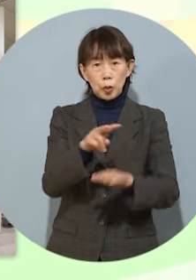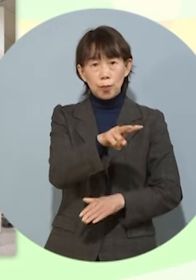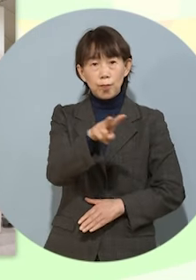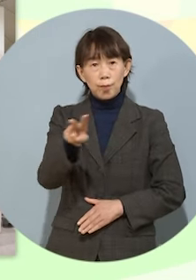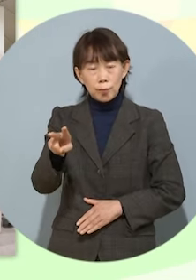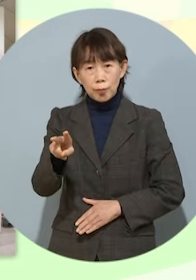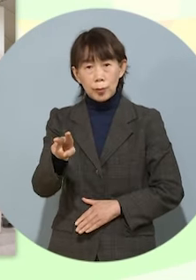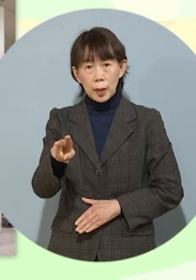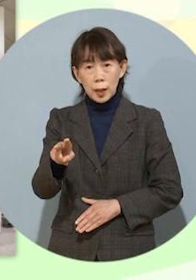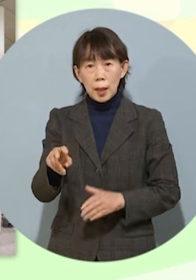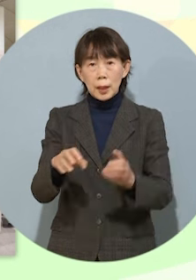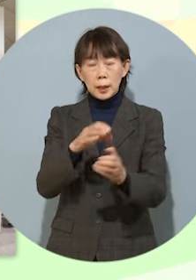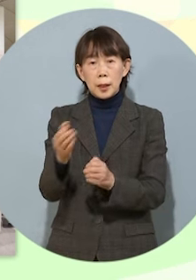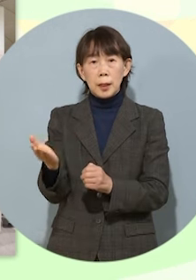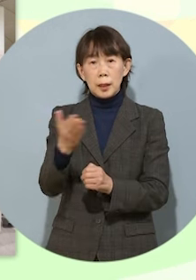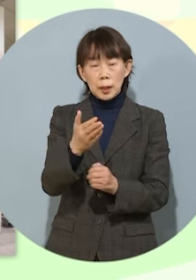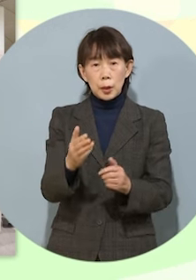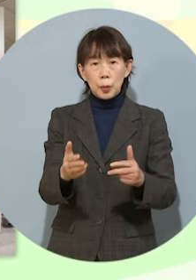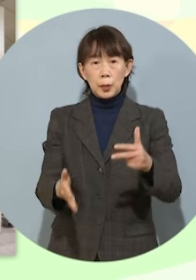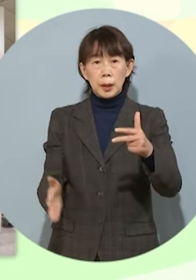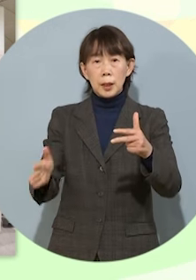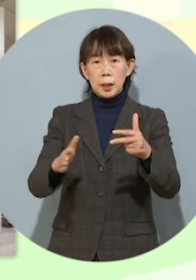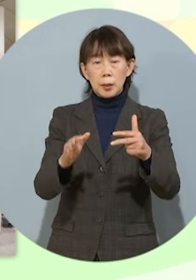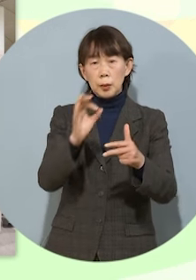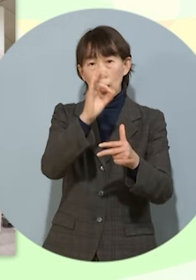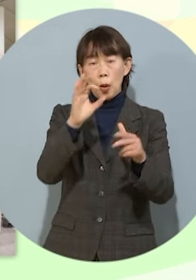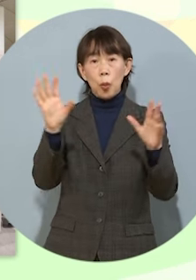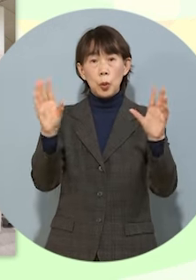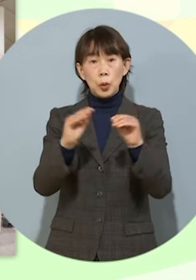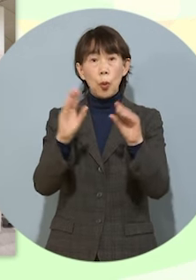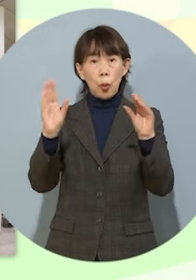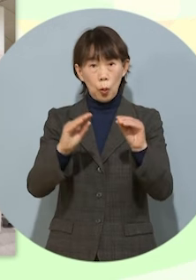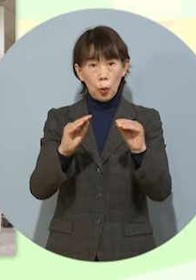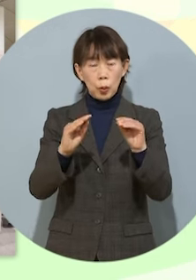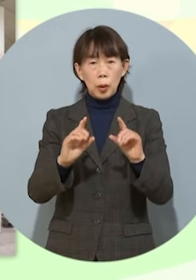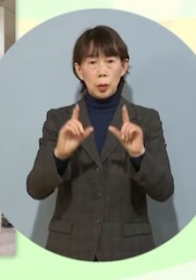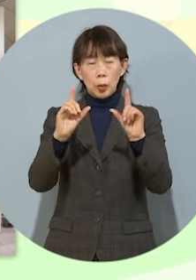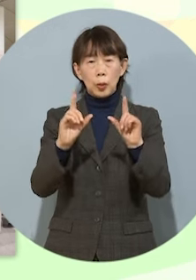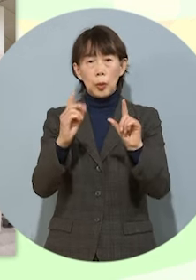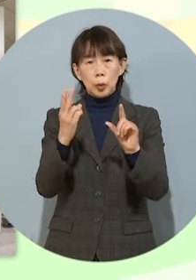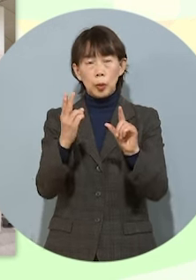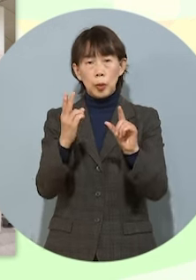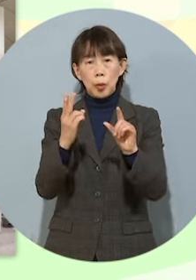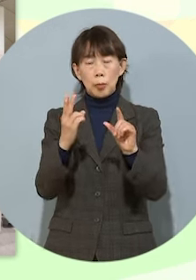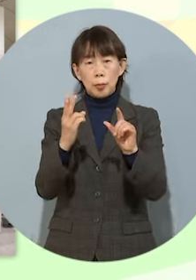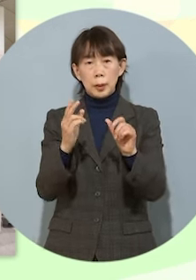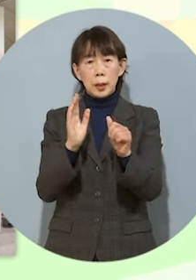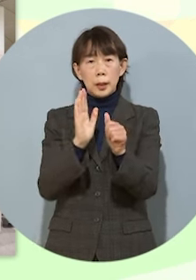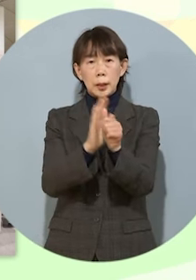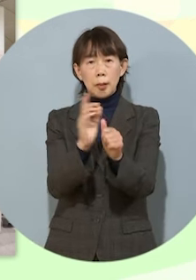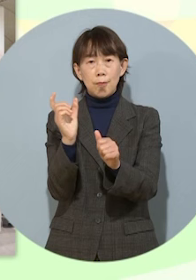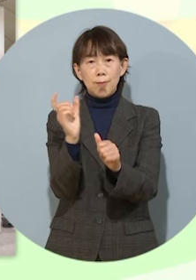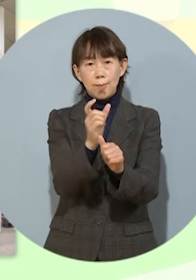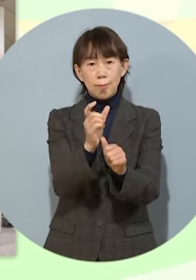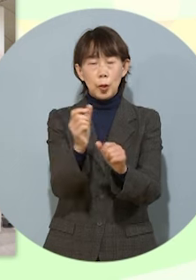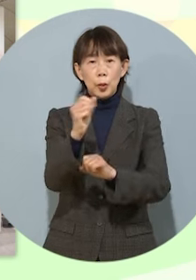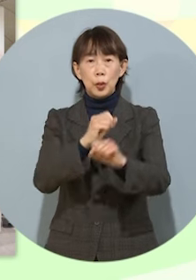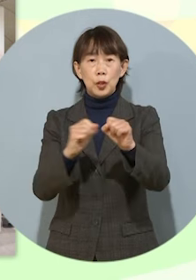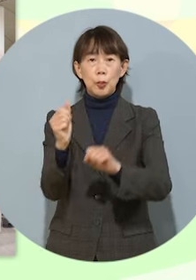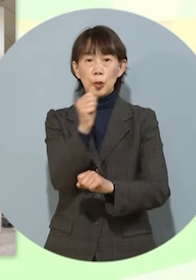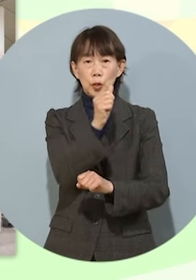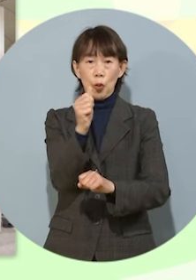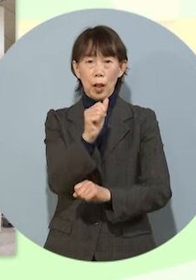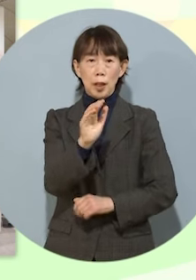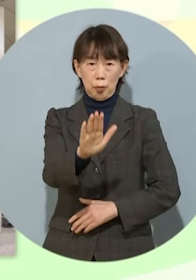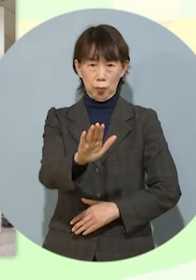震災伝承施設、観光情報、そして東京都の継続的な支援の取り組みを紹介します